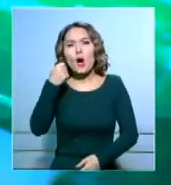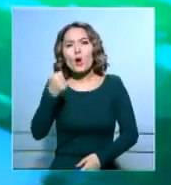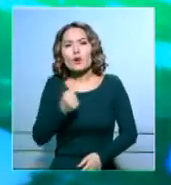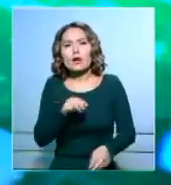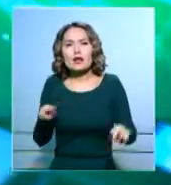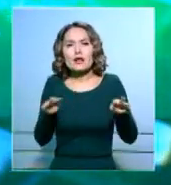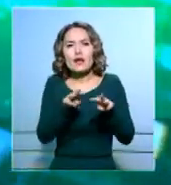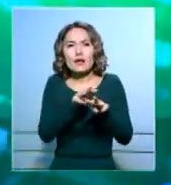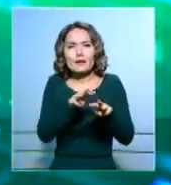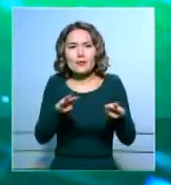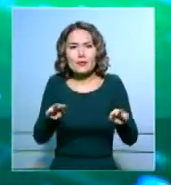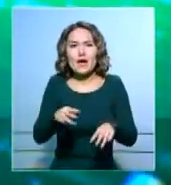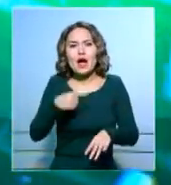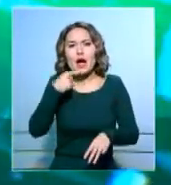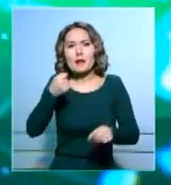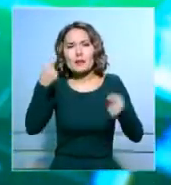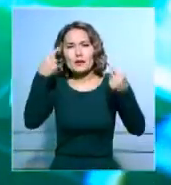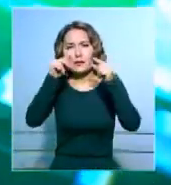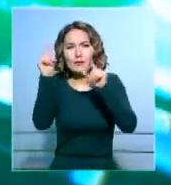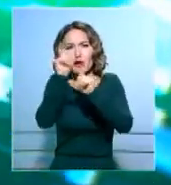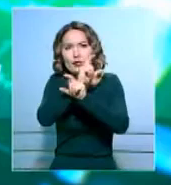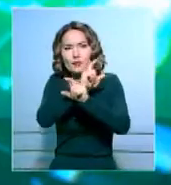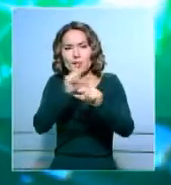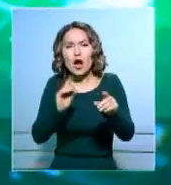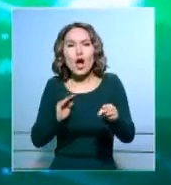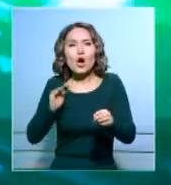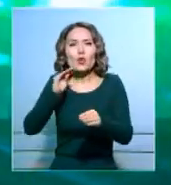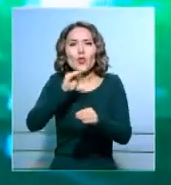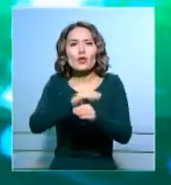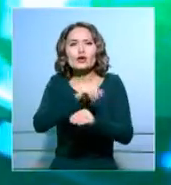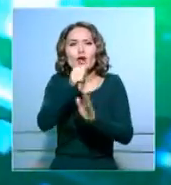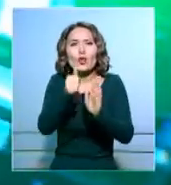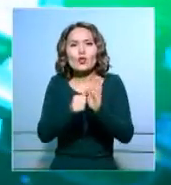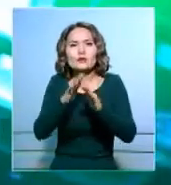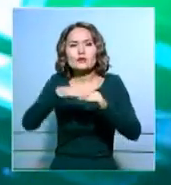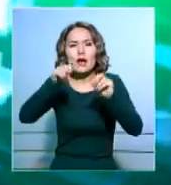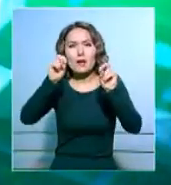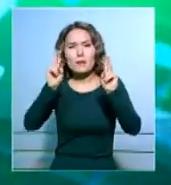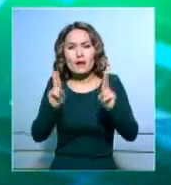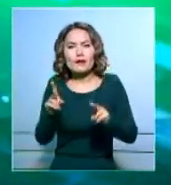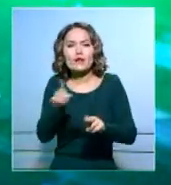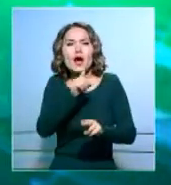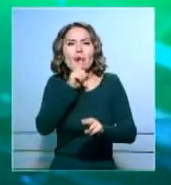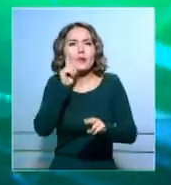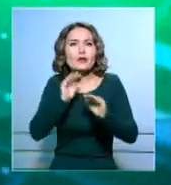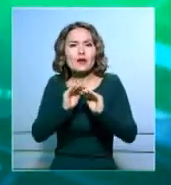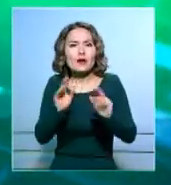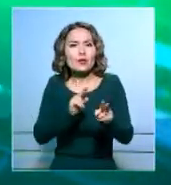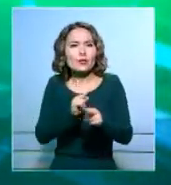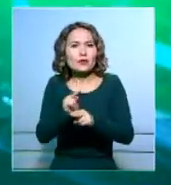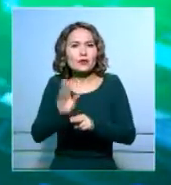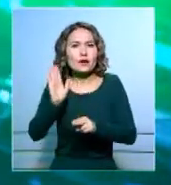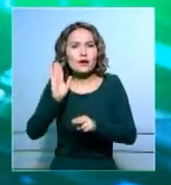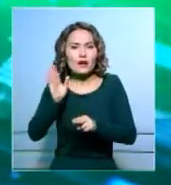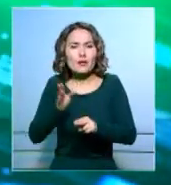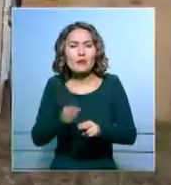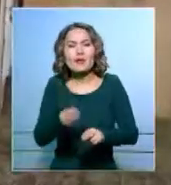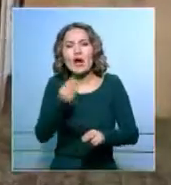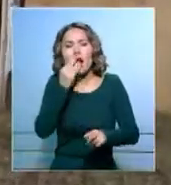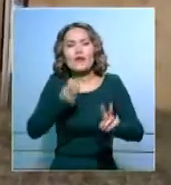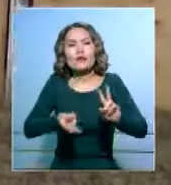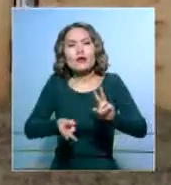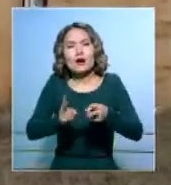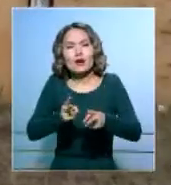Қорғаныс министрлігінің жанындағы әскери техникалық мектепте қосымша тағы 16 мамандық бойынша дәріс беретін болды. Атап айтқанда аспаз, темір